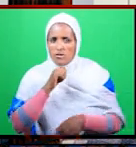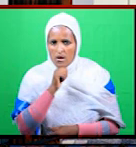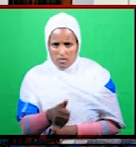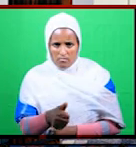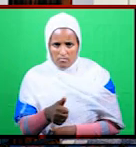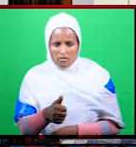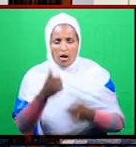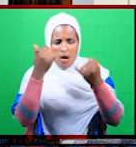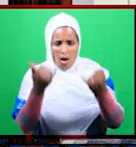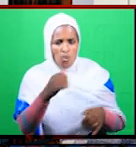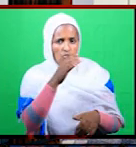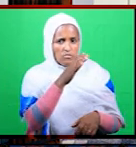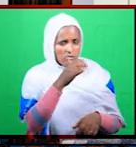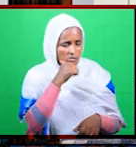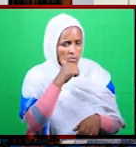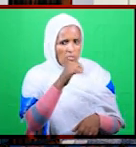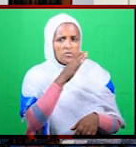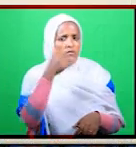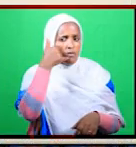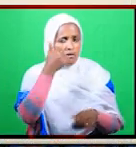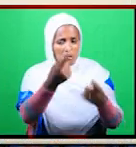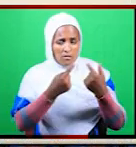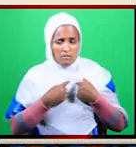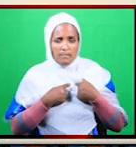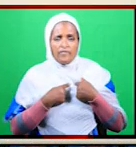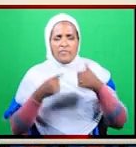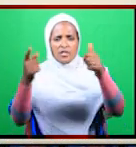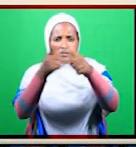አይደለም። አሁን እሷ ያለችው መጀመሪያ